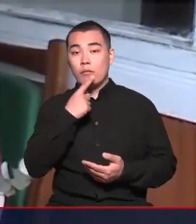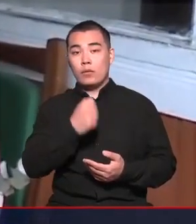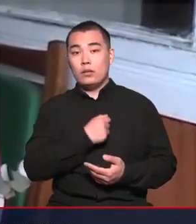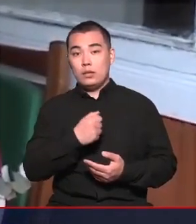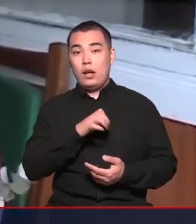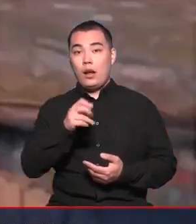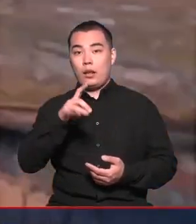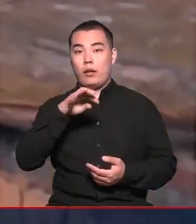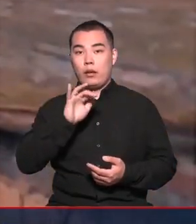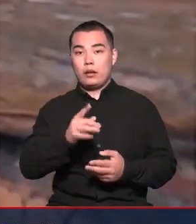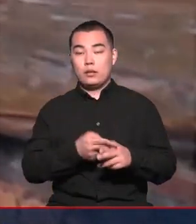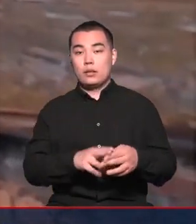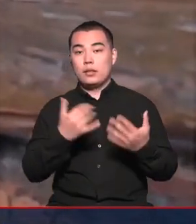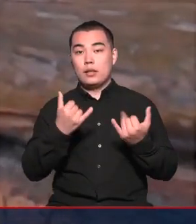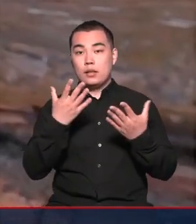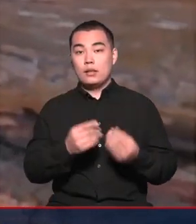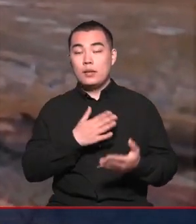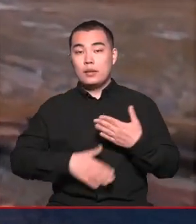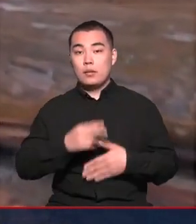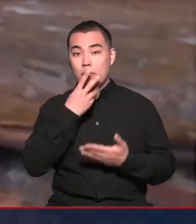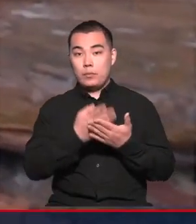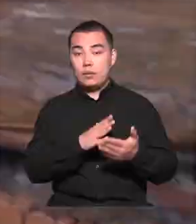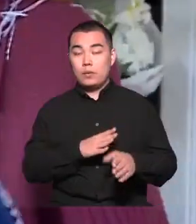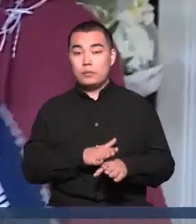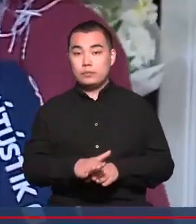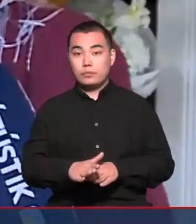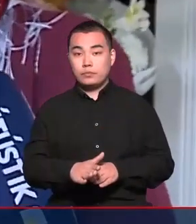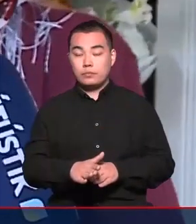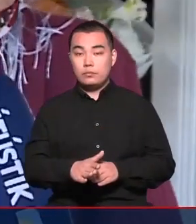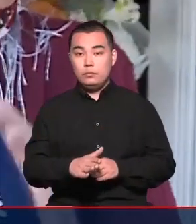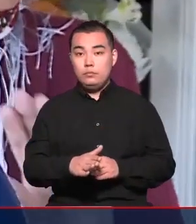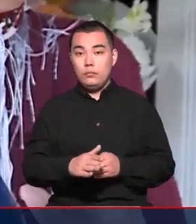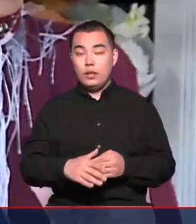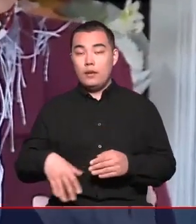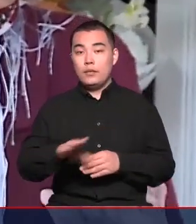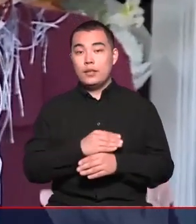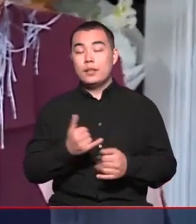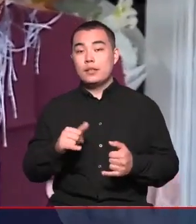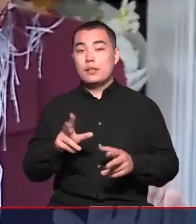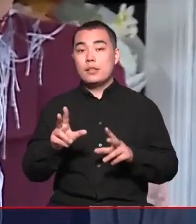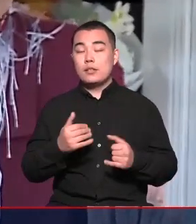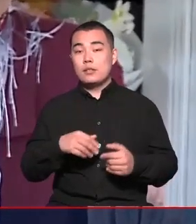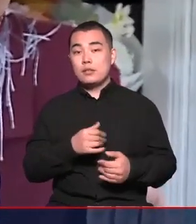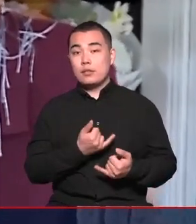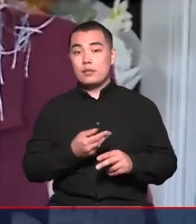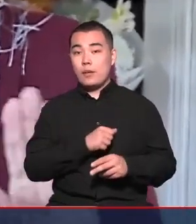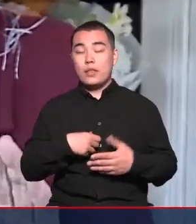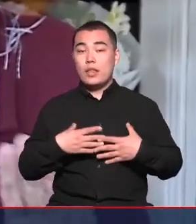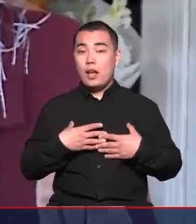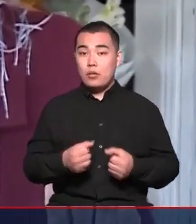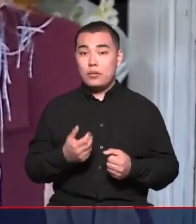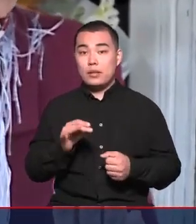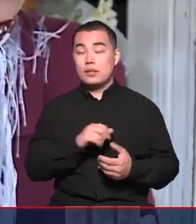Нина Егорқызының бүгін қуанышымен қатар құшағы гүлге толды. Мен барлығына зор денсаулық тілеймін. Ең бастысы